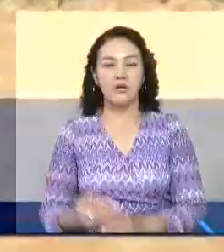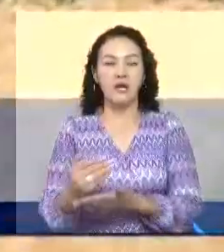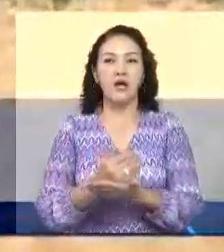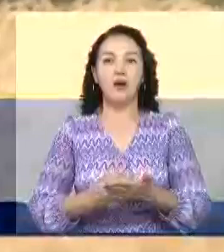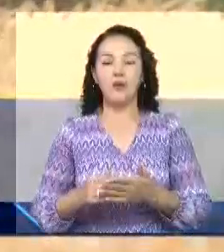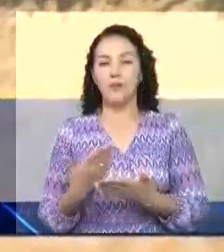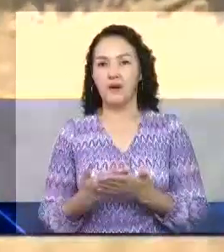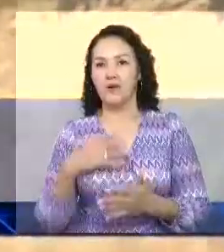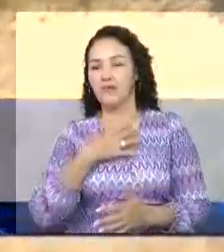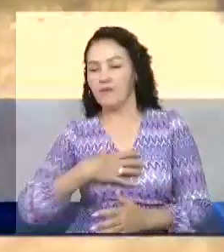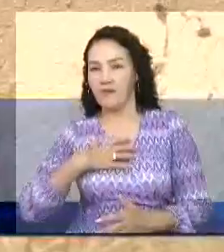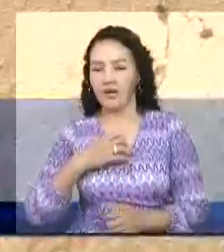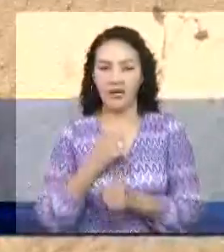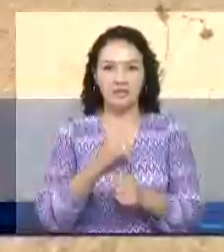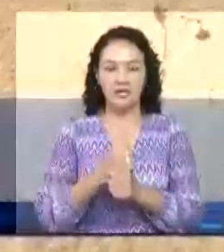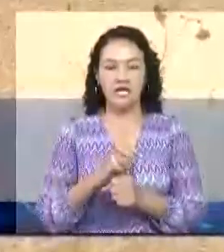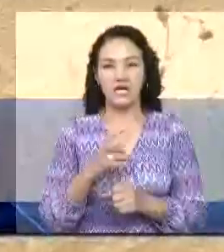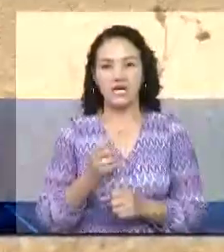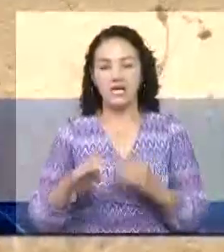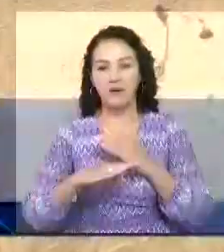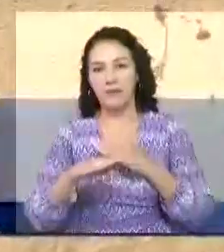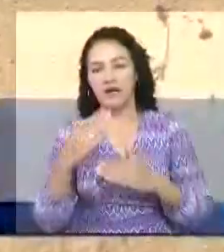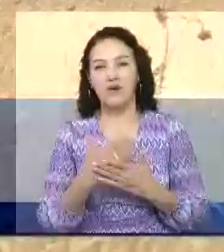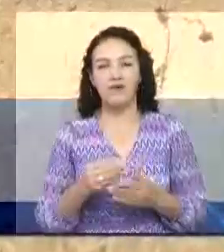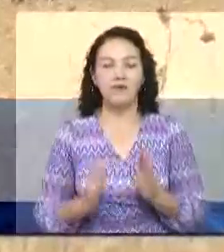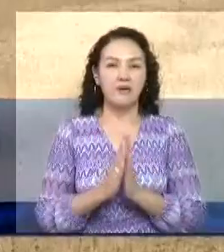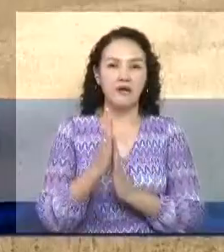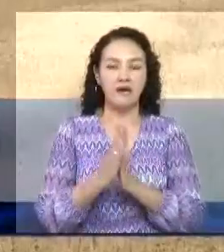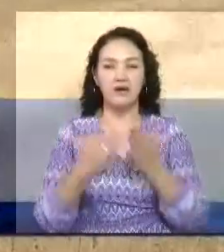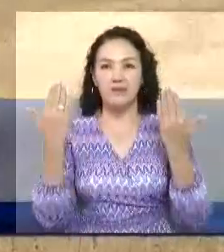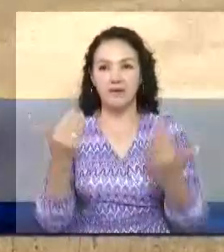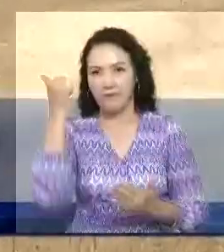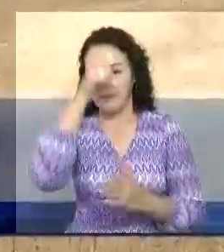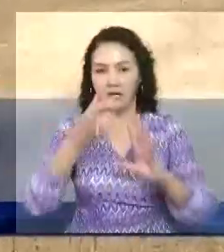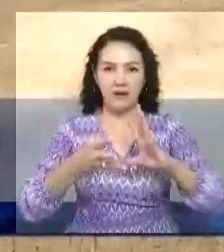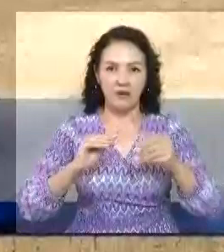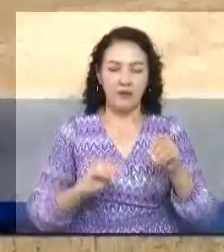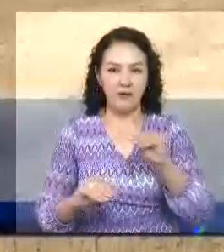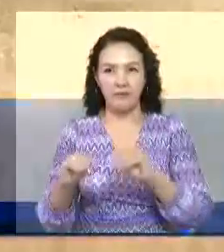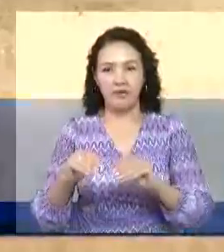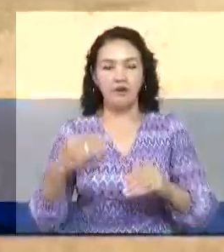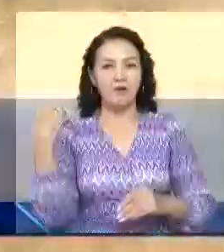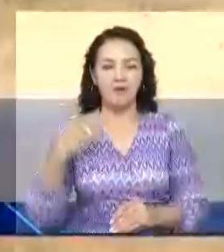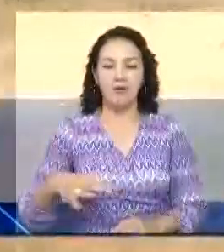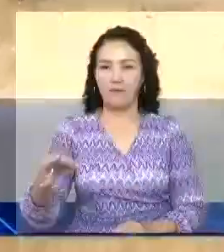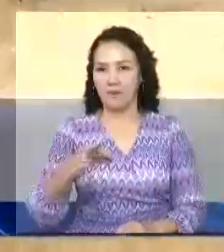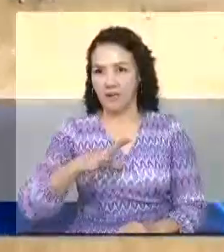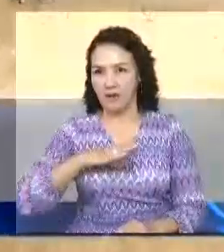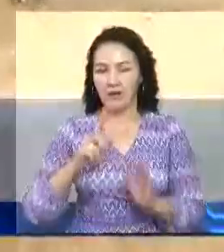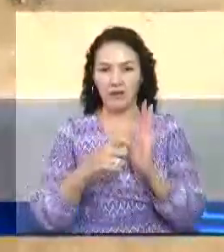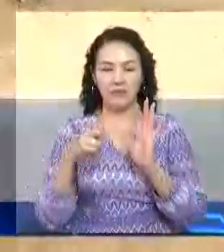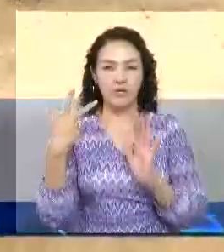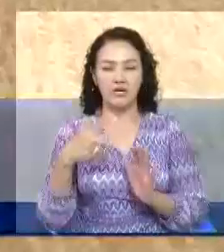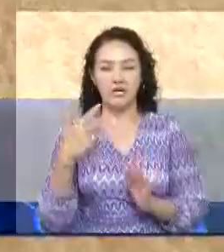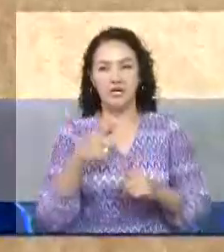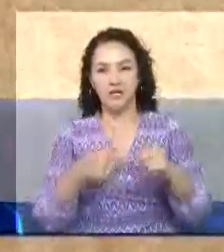Уборочная страда – важнейший этап в деятельности аграриев, задействованных в сфере растениеводства. В текущем году общие посевные площади в Актюбинской области составили